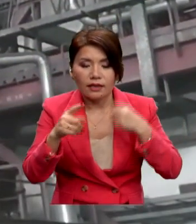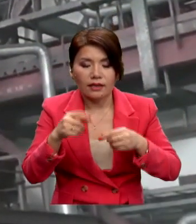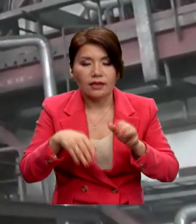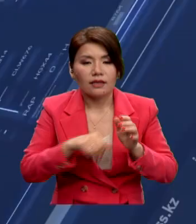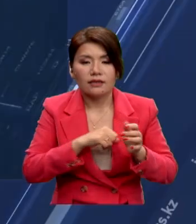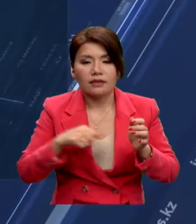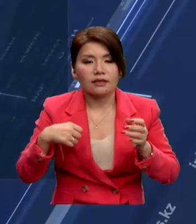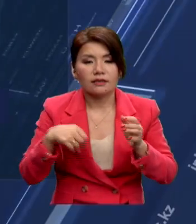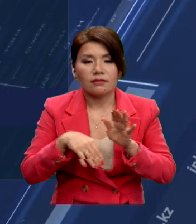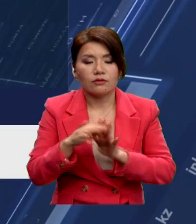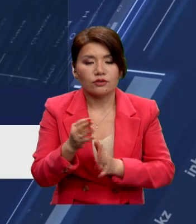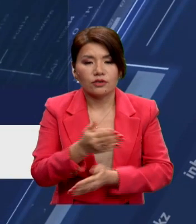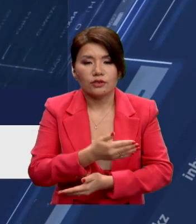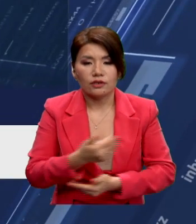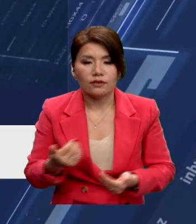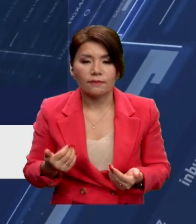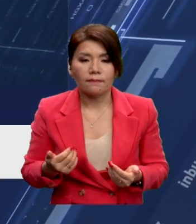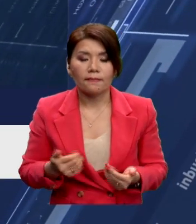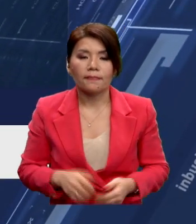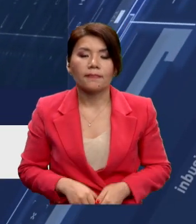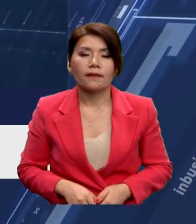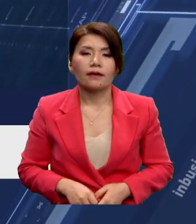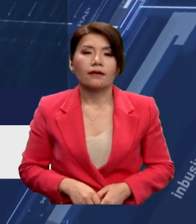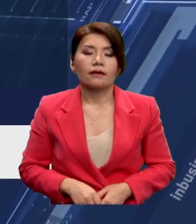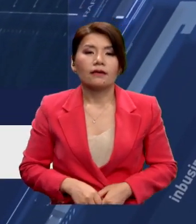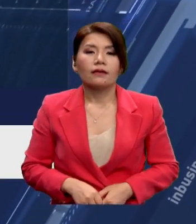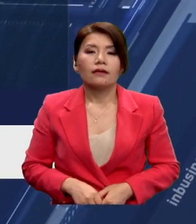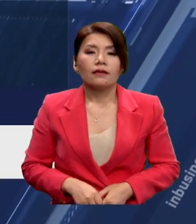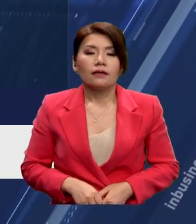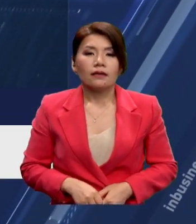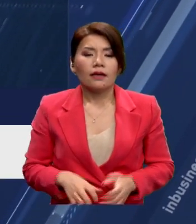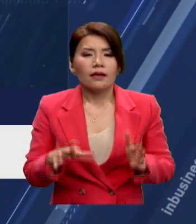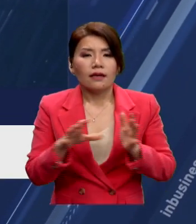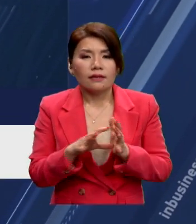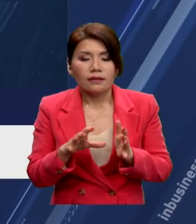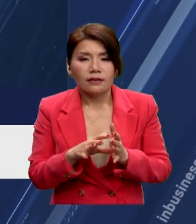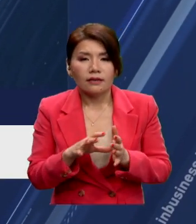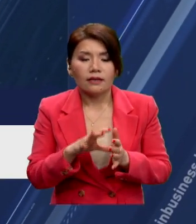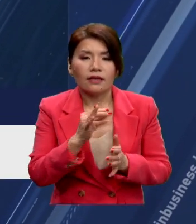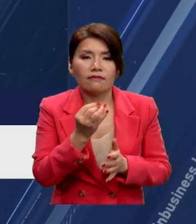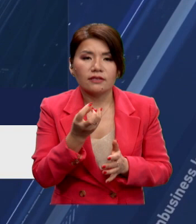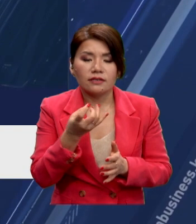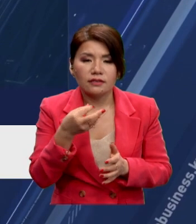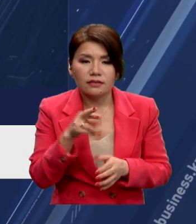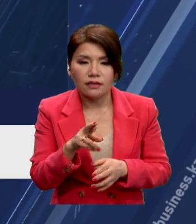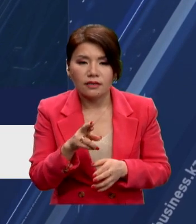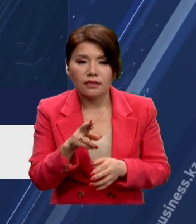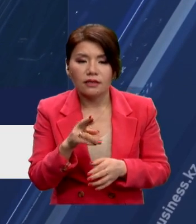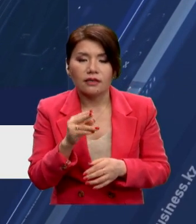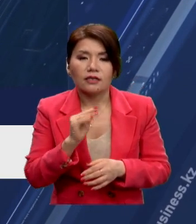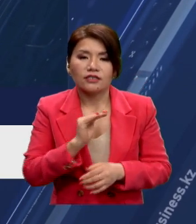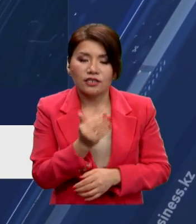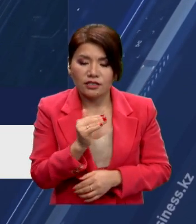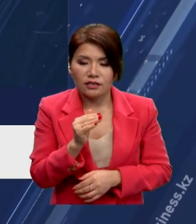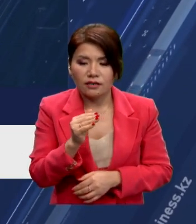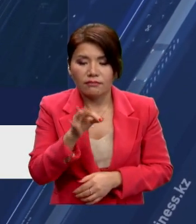самая лучшая. Вот электроэнергетику вообще не надо пускать частника, потому что частник – это зарабатывание частной